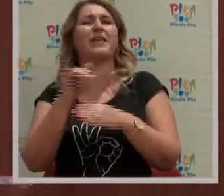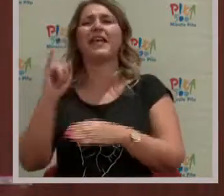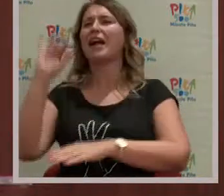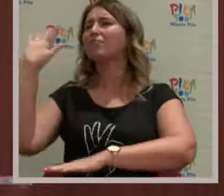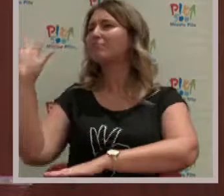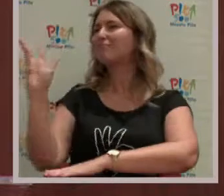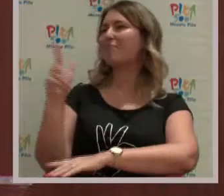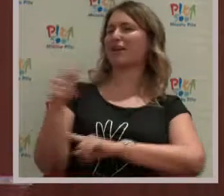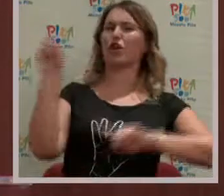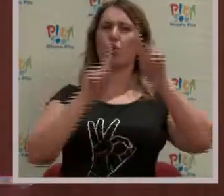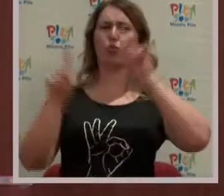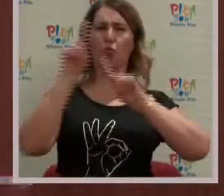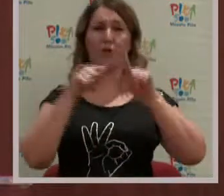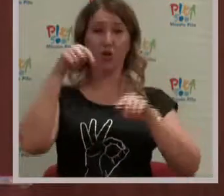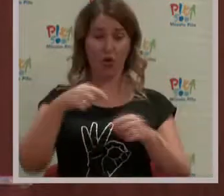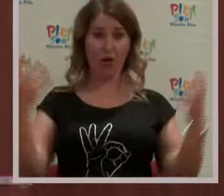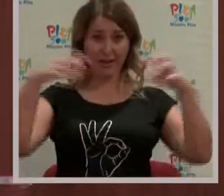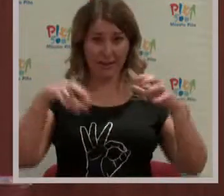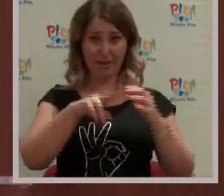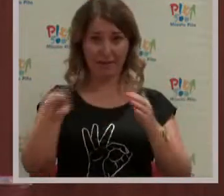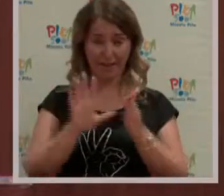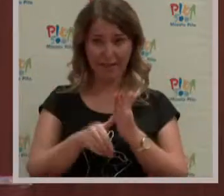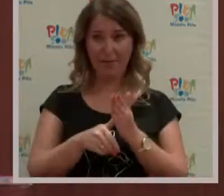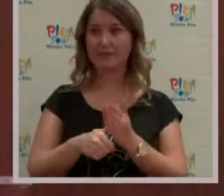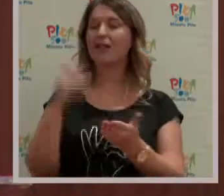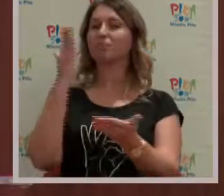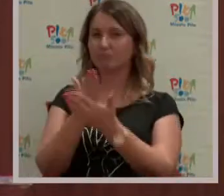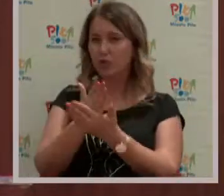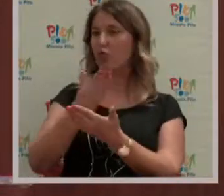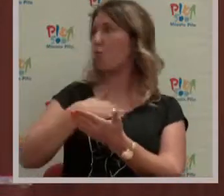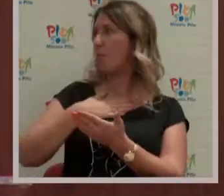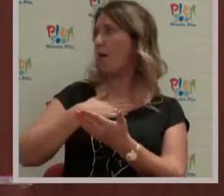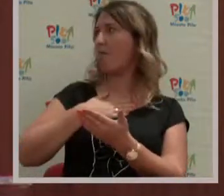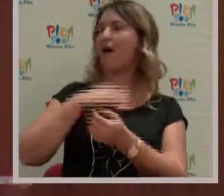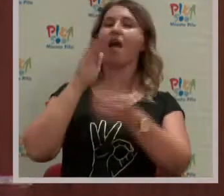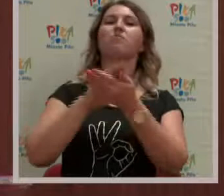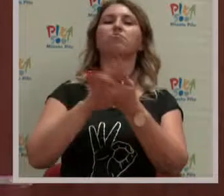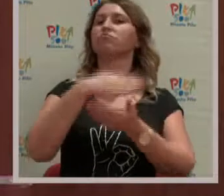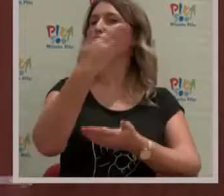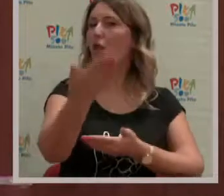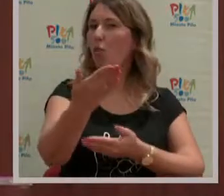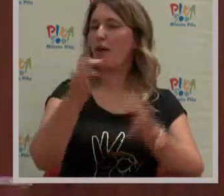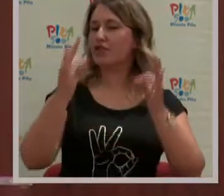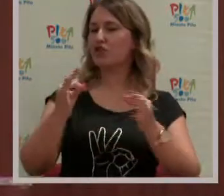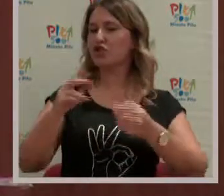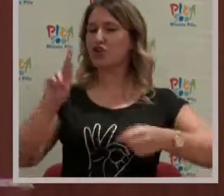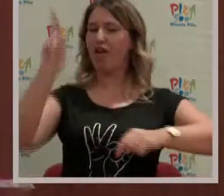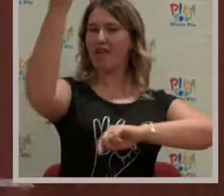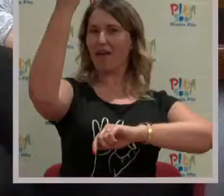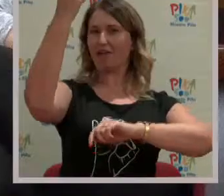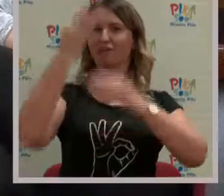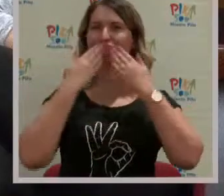tłumaczona i już mam pierwsze pozytywne komentarze i gratulacje z dzisiejszego sukcesu. Dziękuję bardzo.